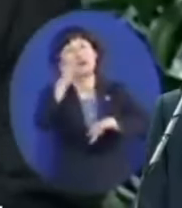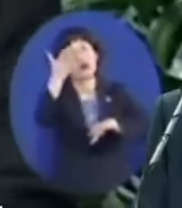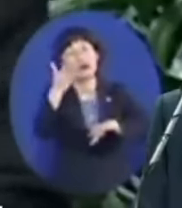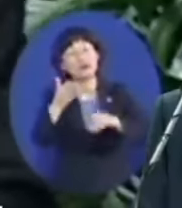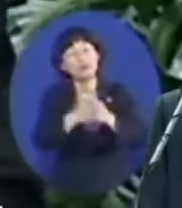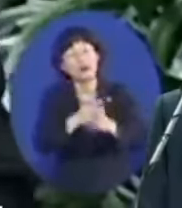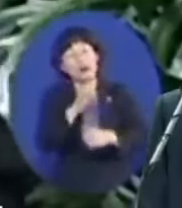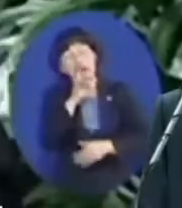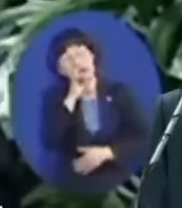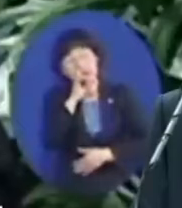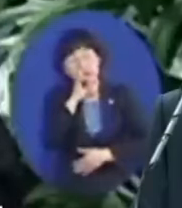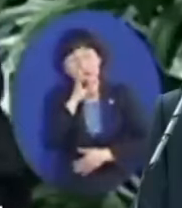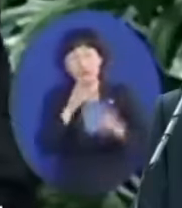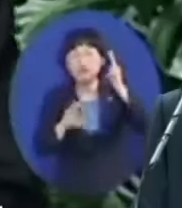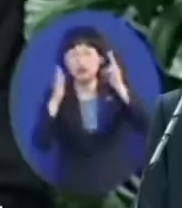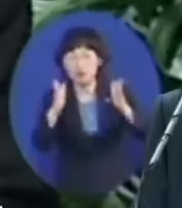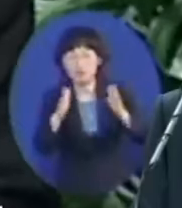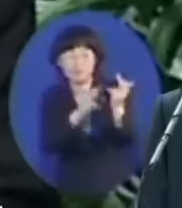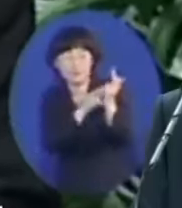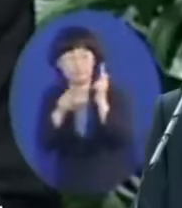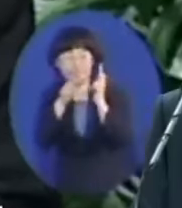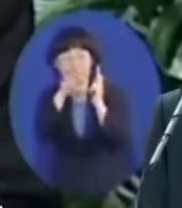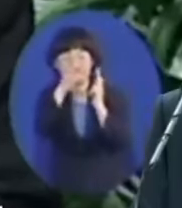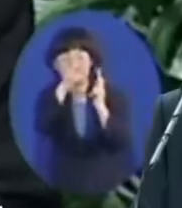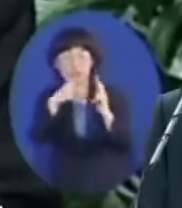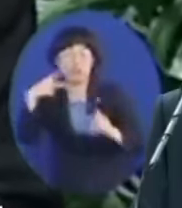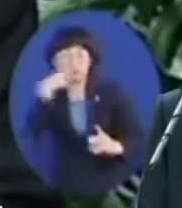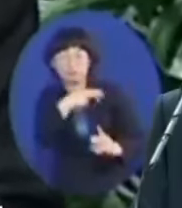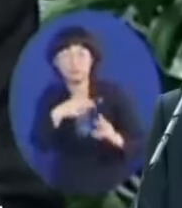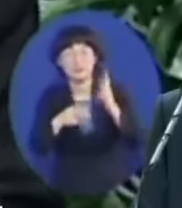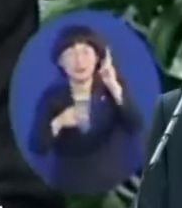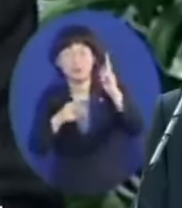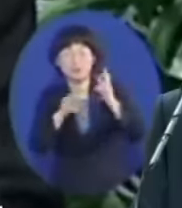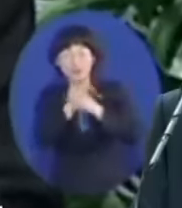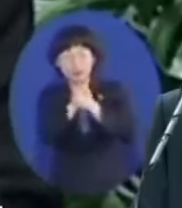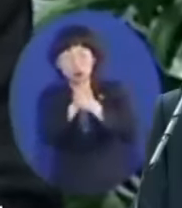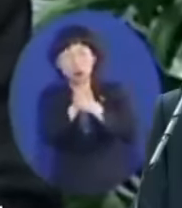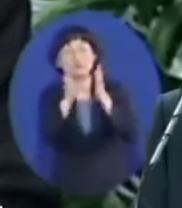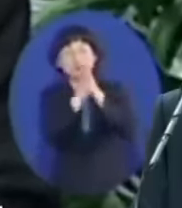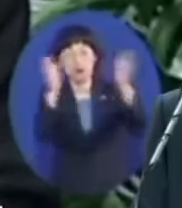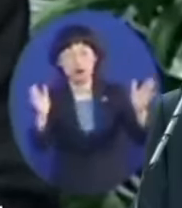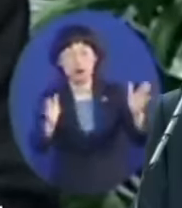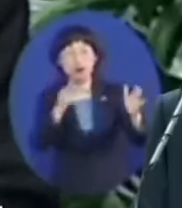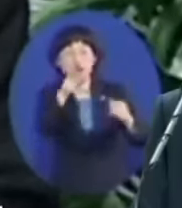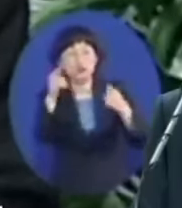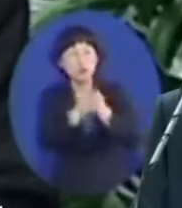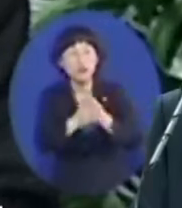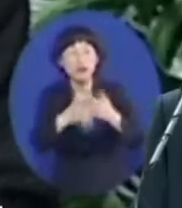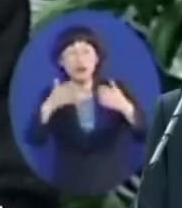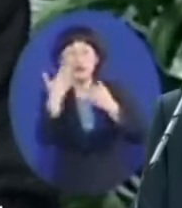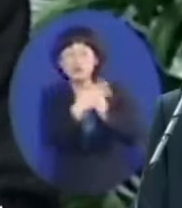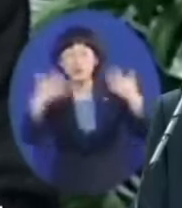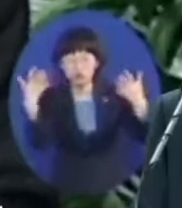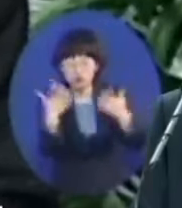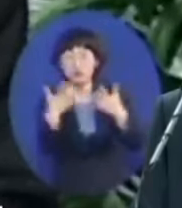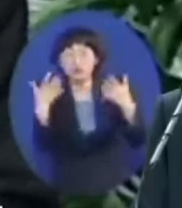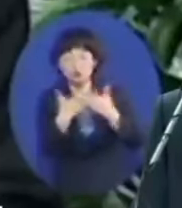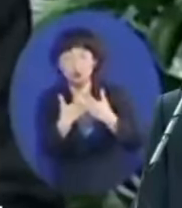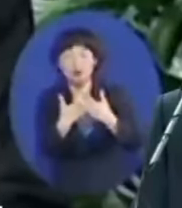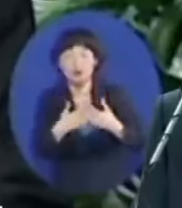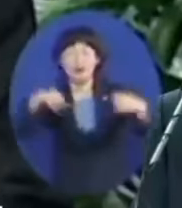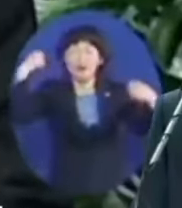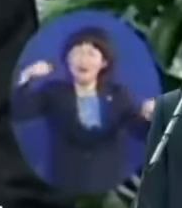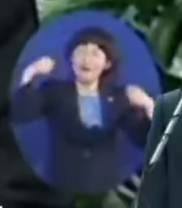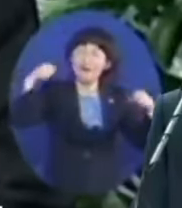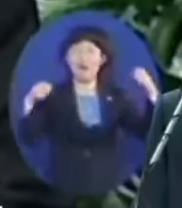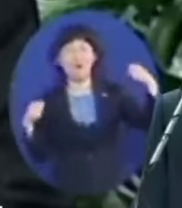싶어서 일주일 시간을 내서 산에 올라가서 금식하며 산기도를 했습니다. 그래서 은혜를 충만히 받고 이제는 춤을 등실 추면서